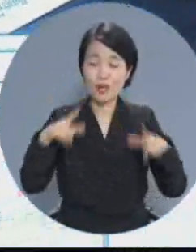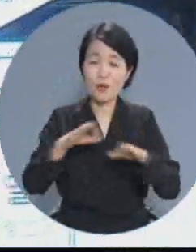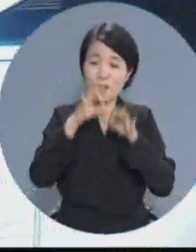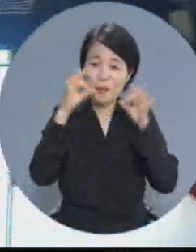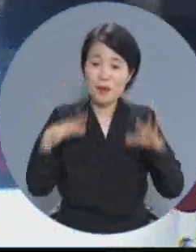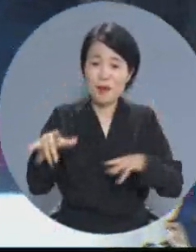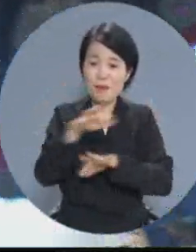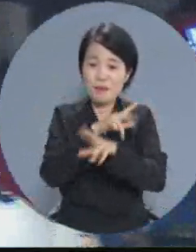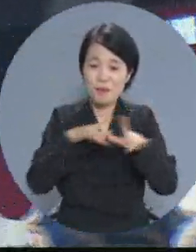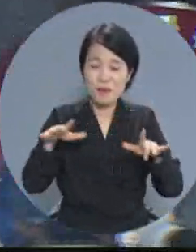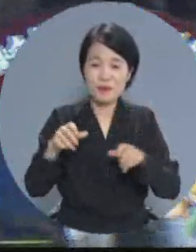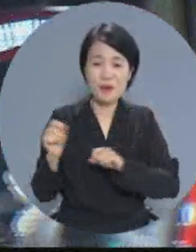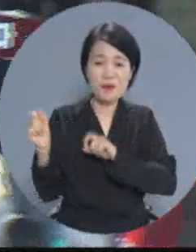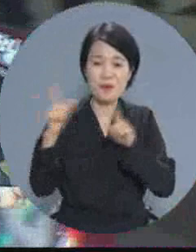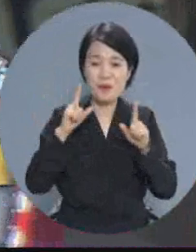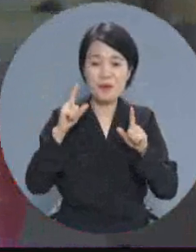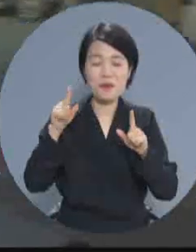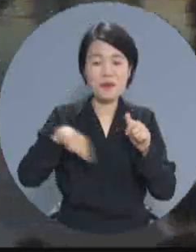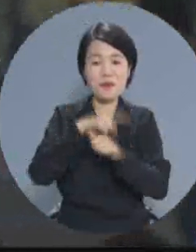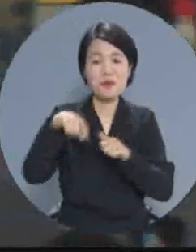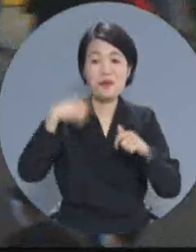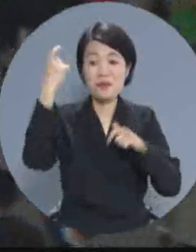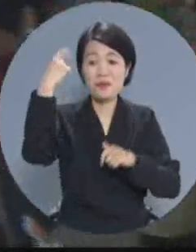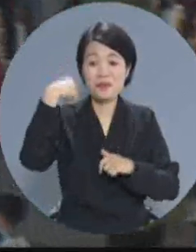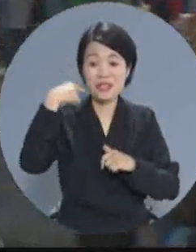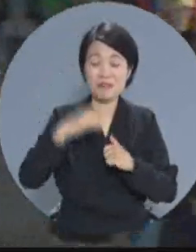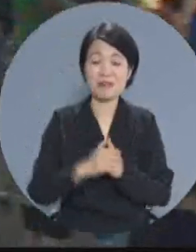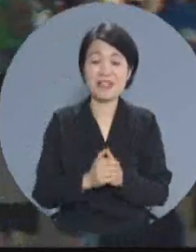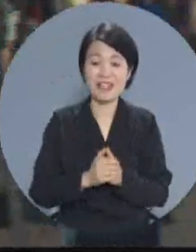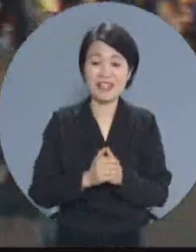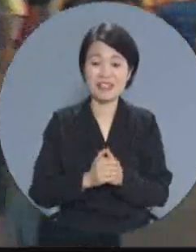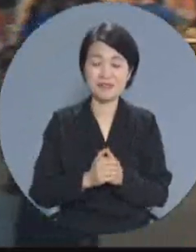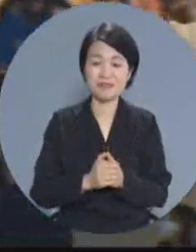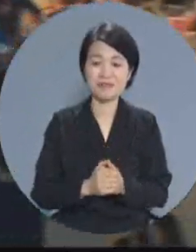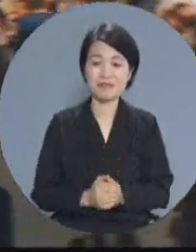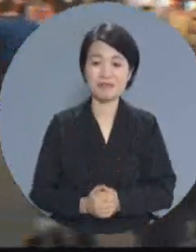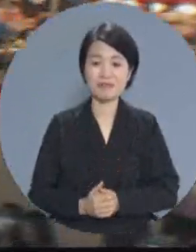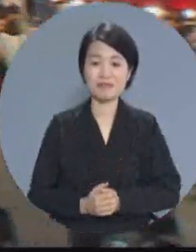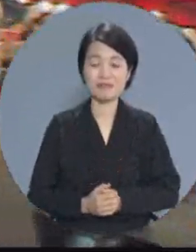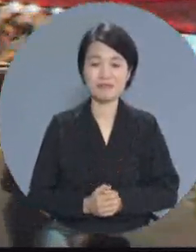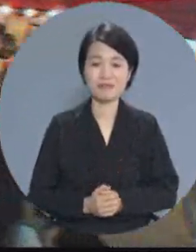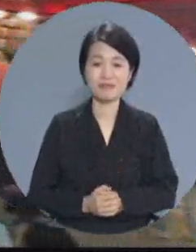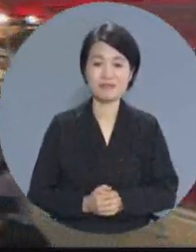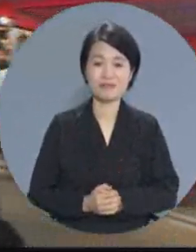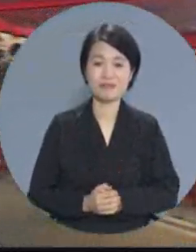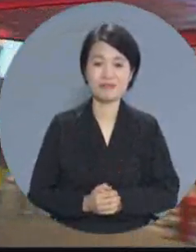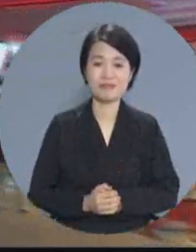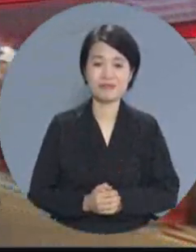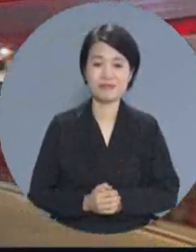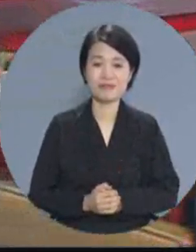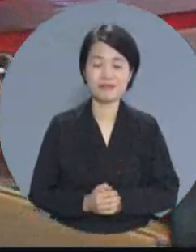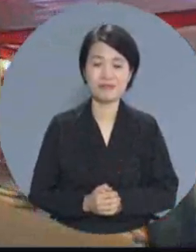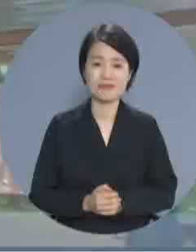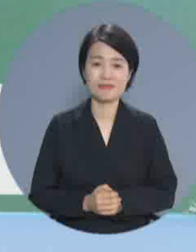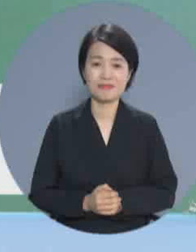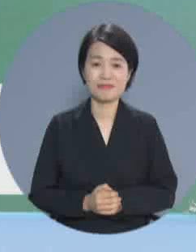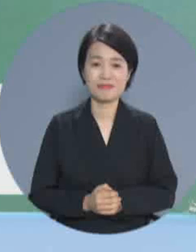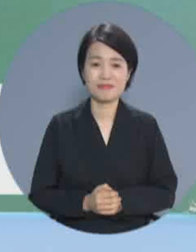모처럼 북적이며 활기를 띠고 있습니다. 지금까지 여수 낭만포차 거리에서 MBC 뉴스 강서영입니다.